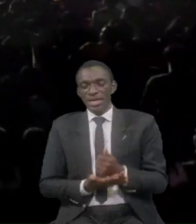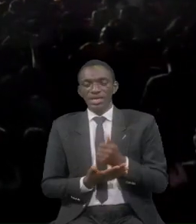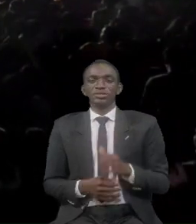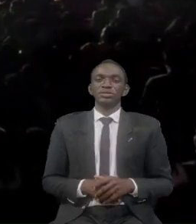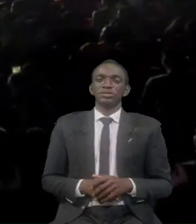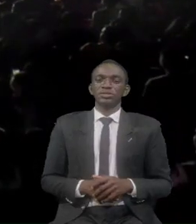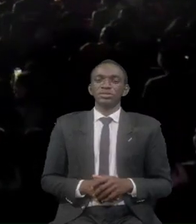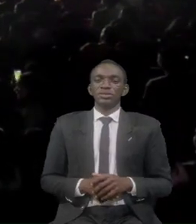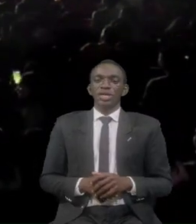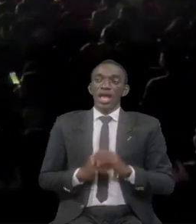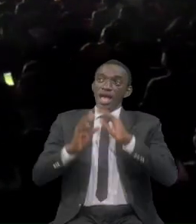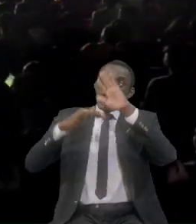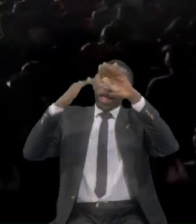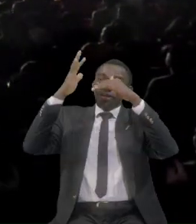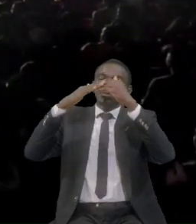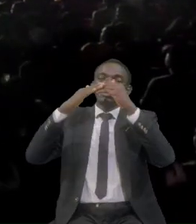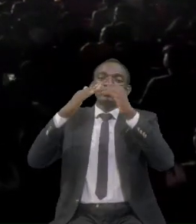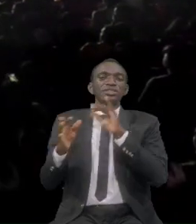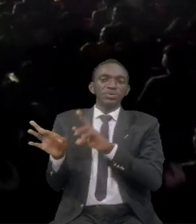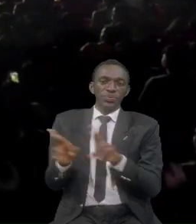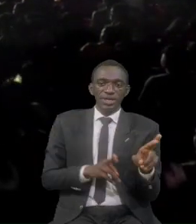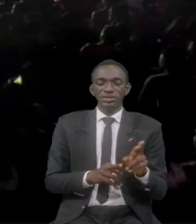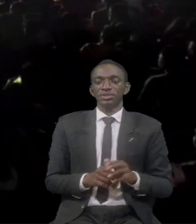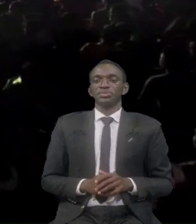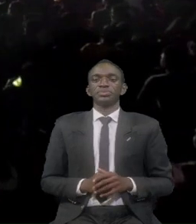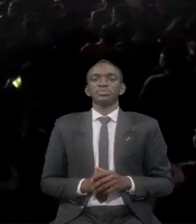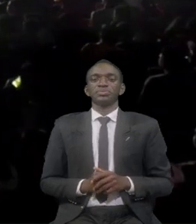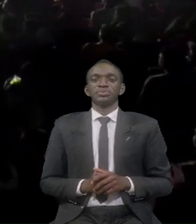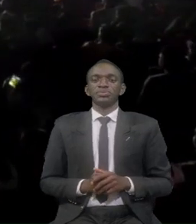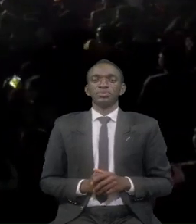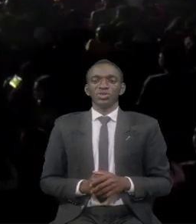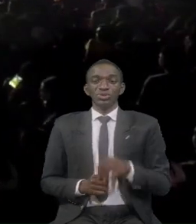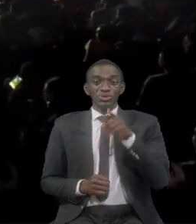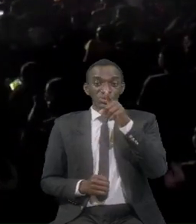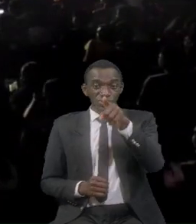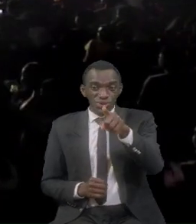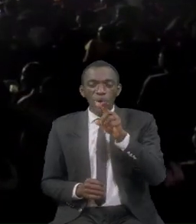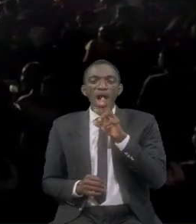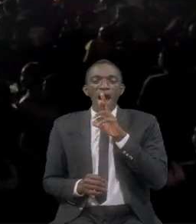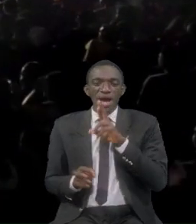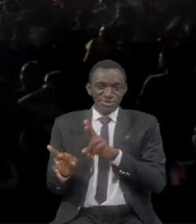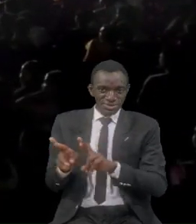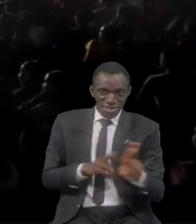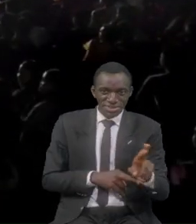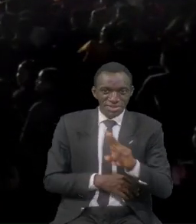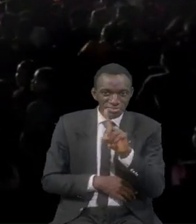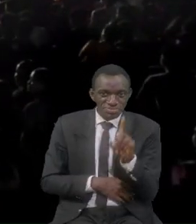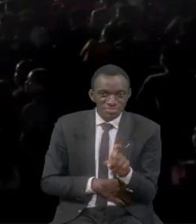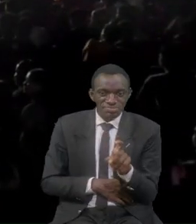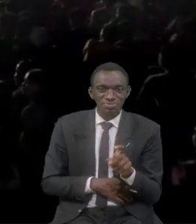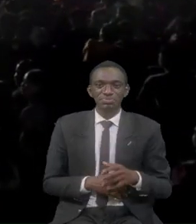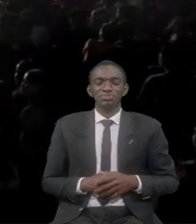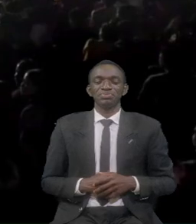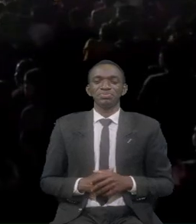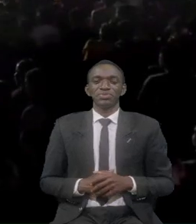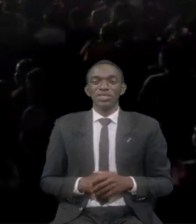Heaven is ready. Ang langit andam na. You are ready. Kinanglan ikaw andam pud. As we